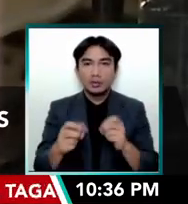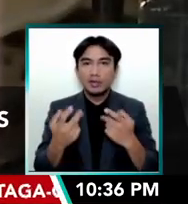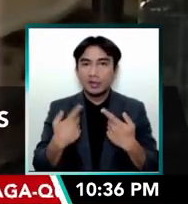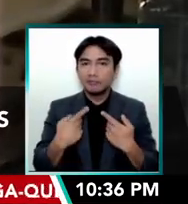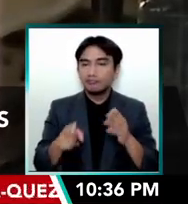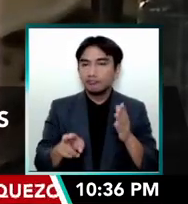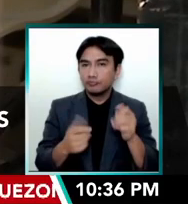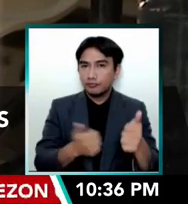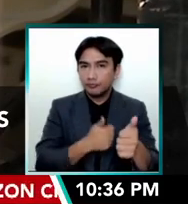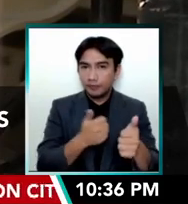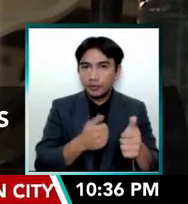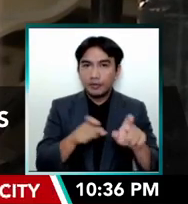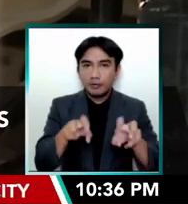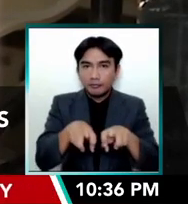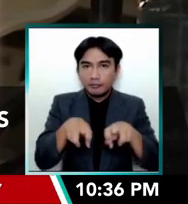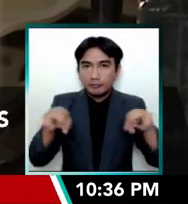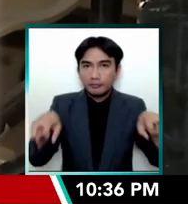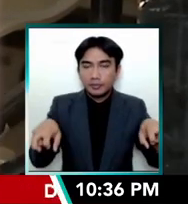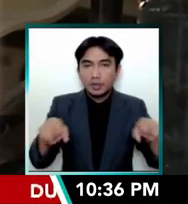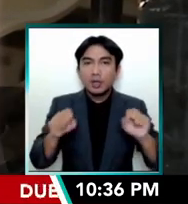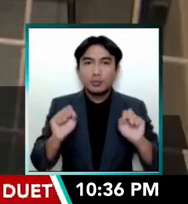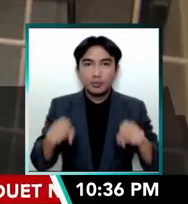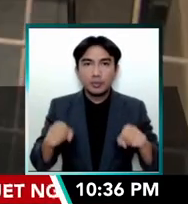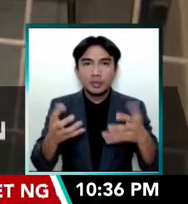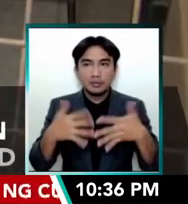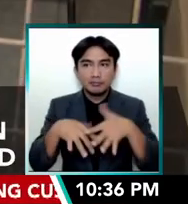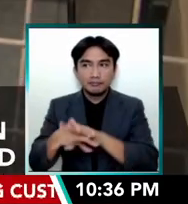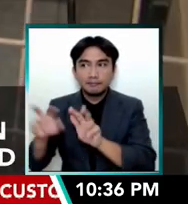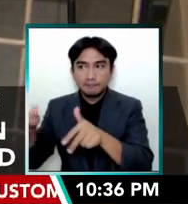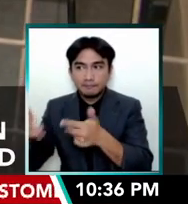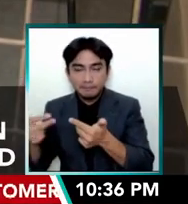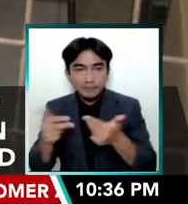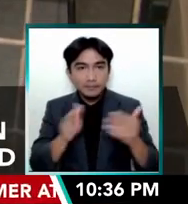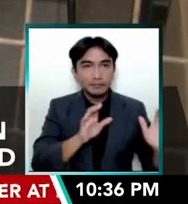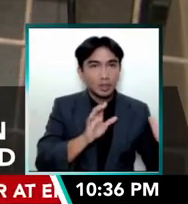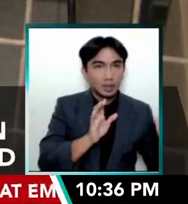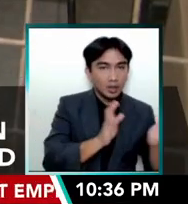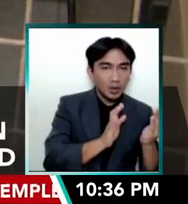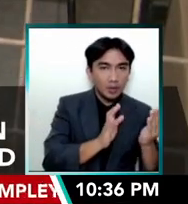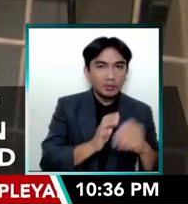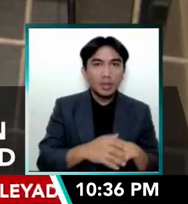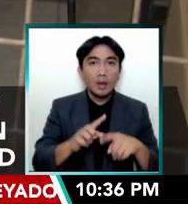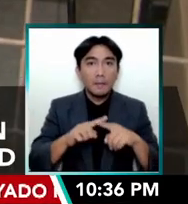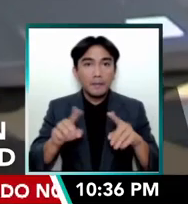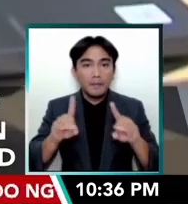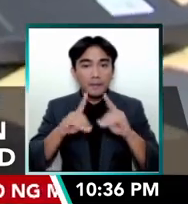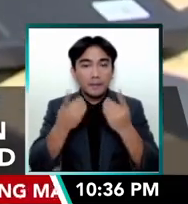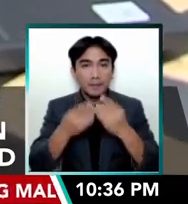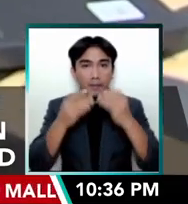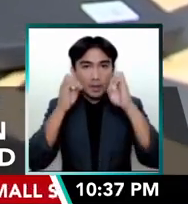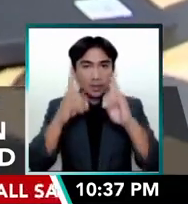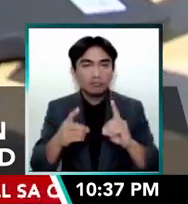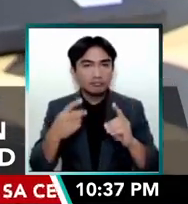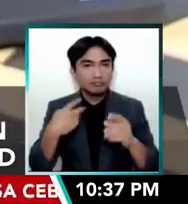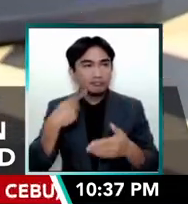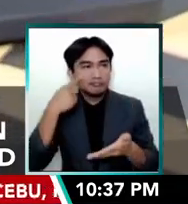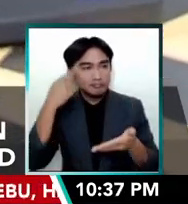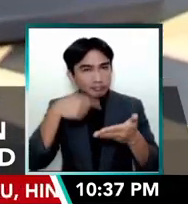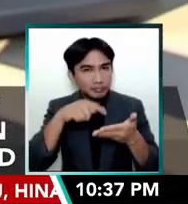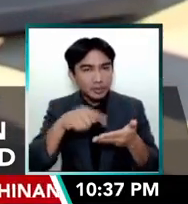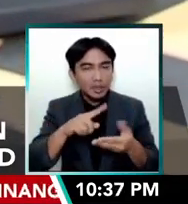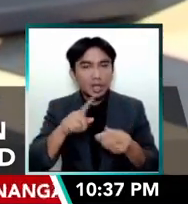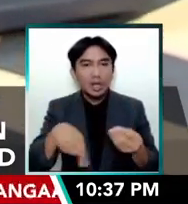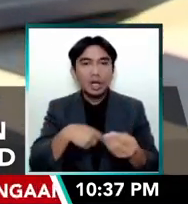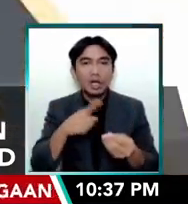Pwede pa rin daw mag-blended learning. Samantala, pinag-aaralan din ng DepEd ang pagpapalit sa umano'y overpriced at mabagal